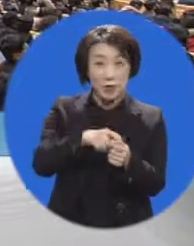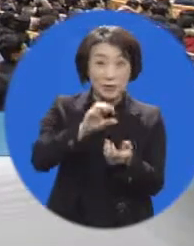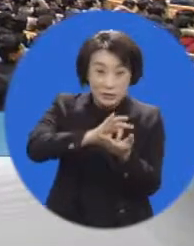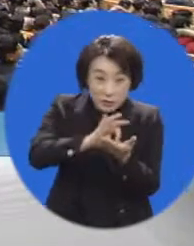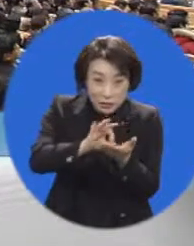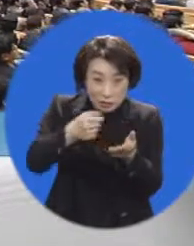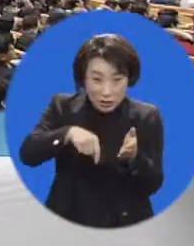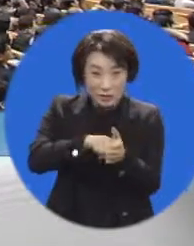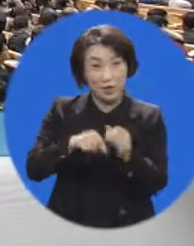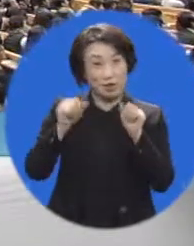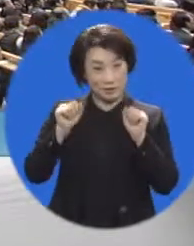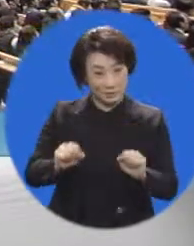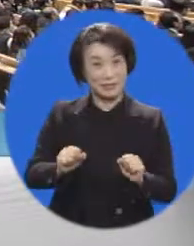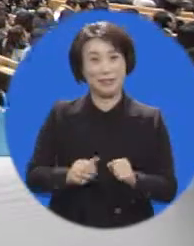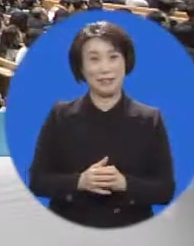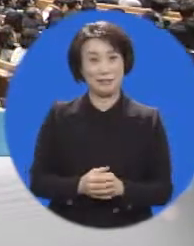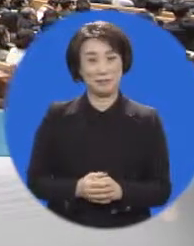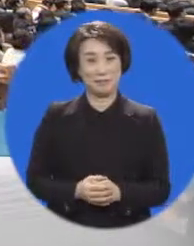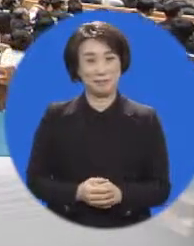쓰여지려고 있다.